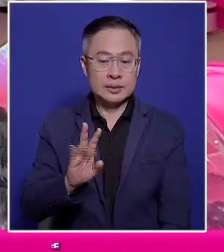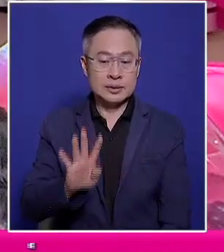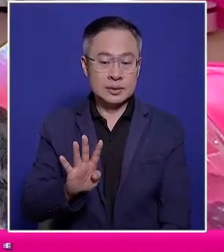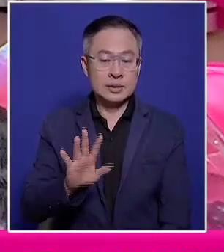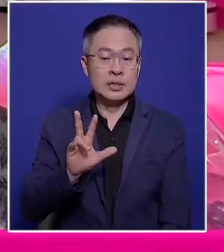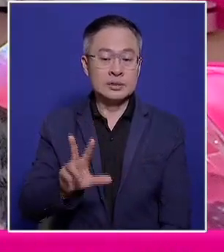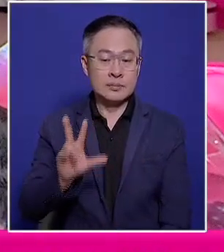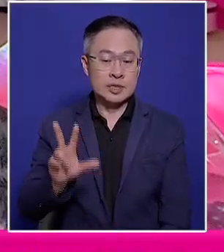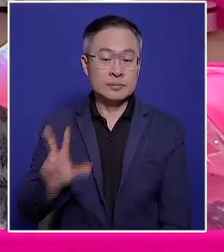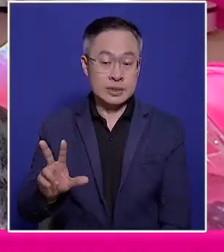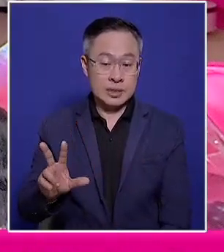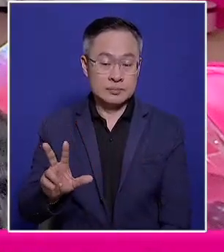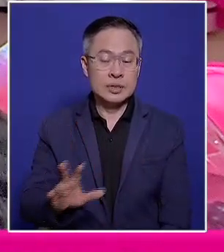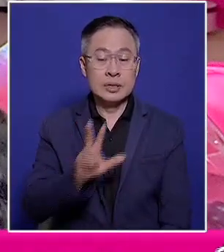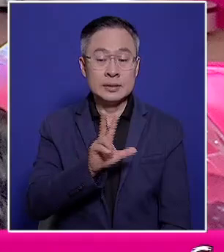3574333